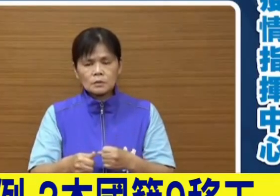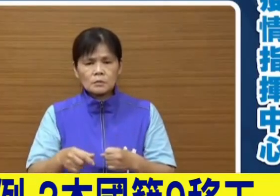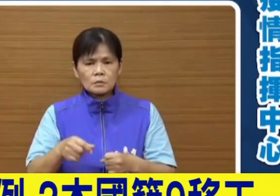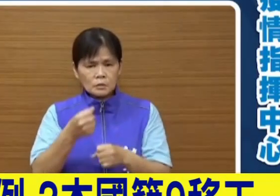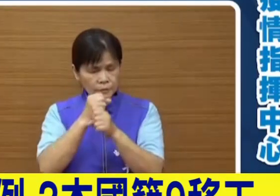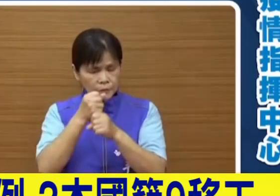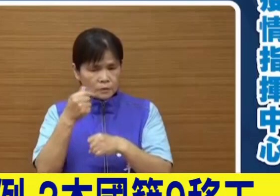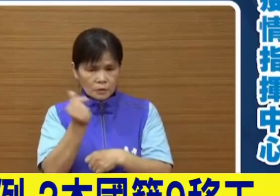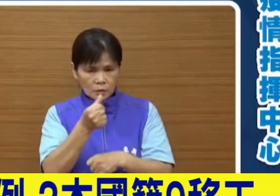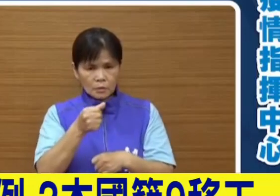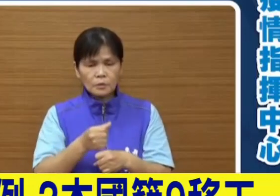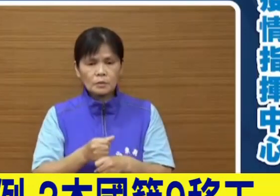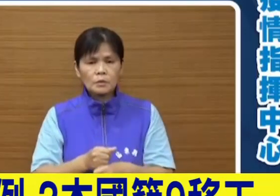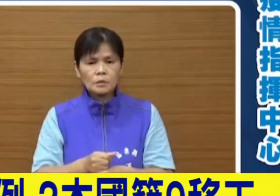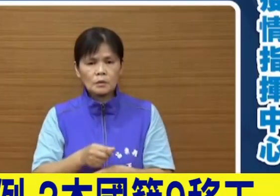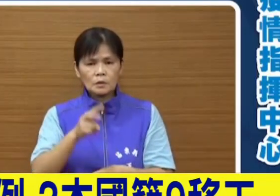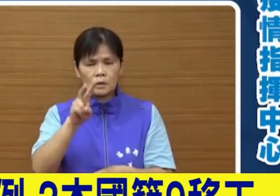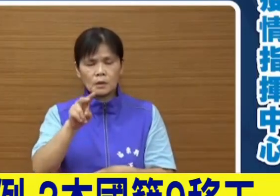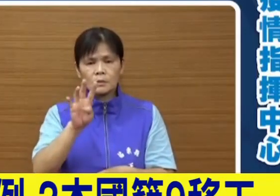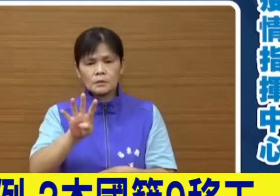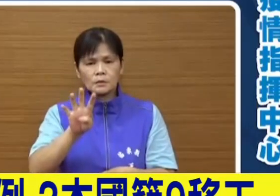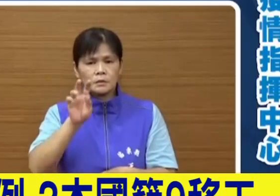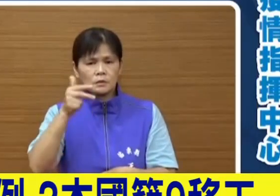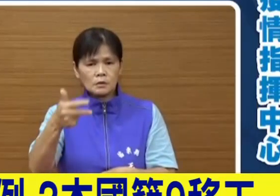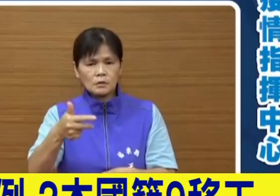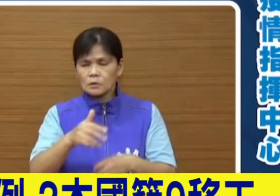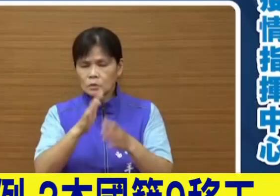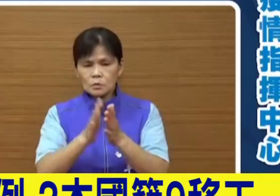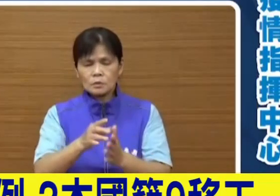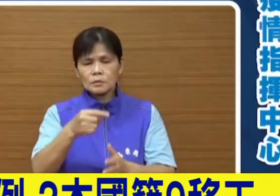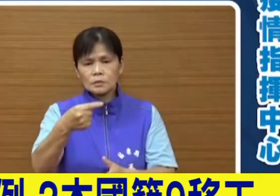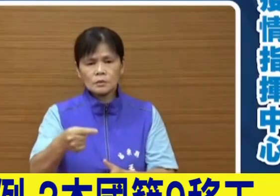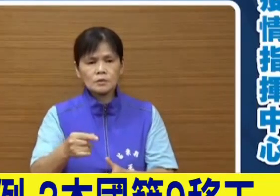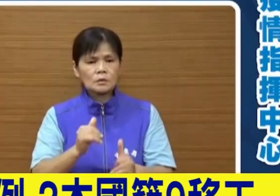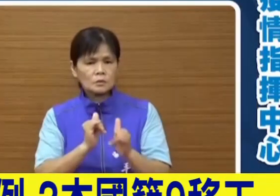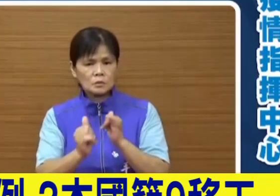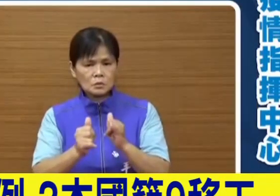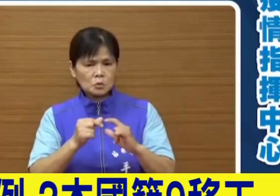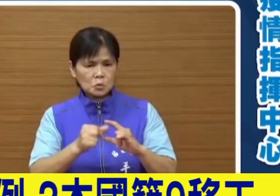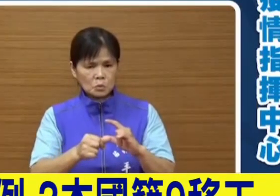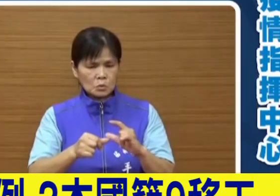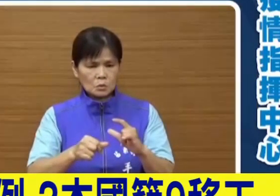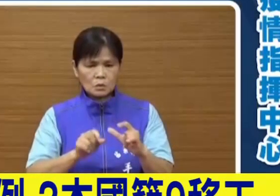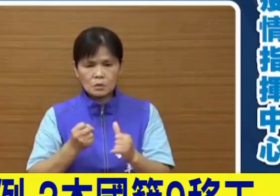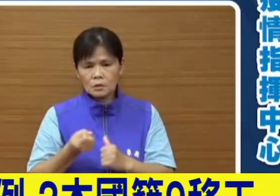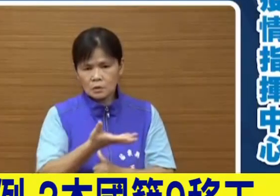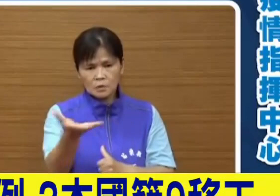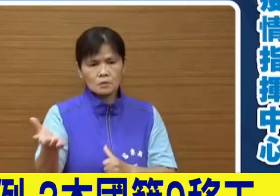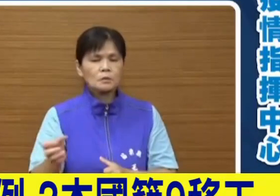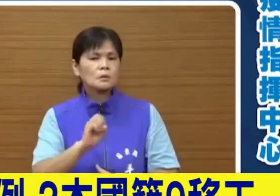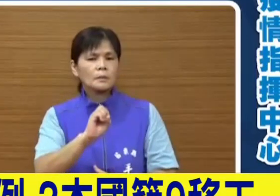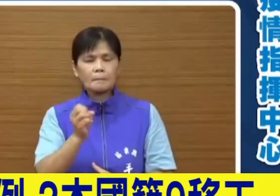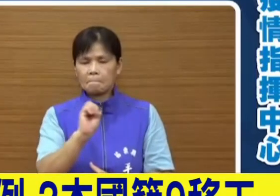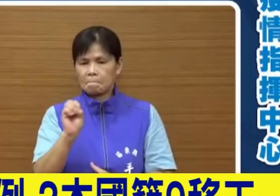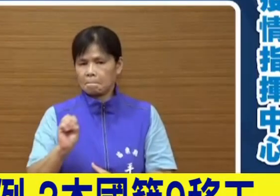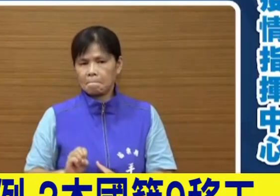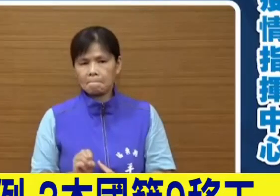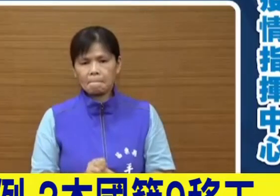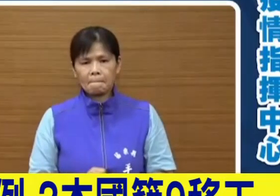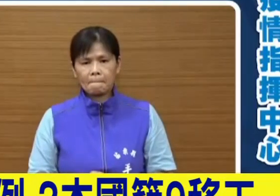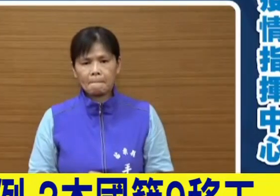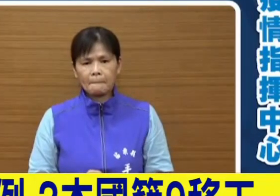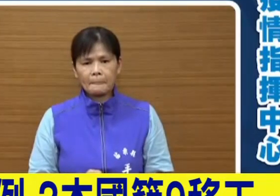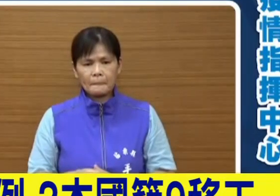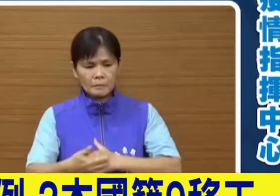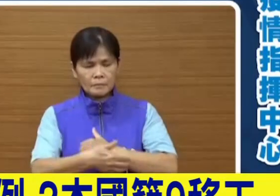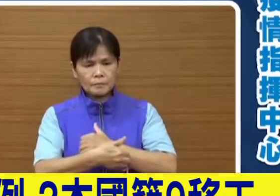274人，都属阴性，所以也没有所谓社区感染的问题。再来，我们企业移工